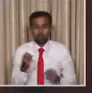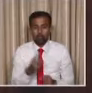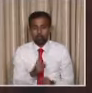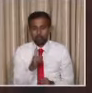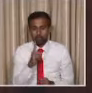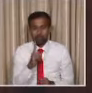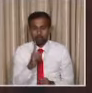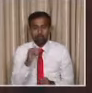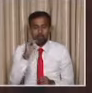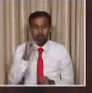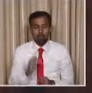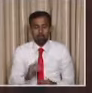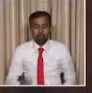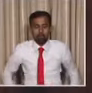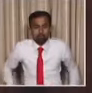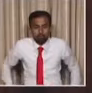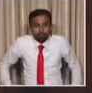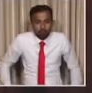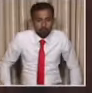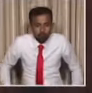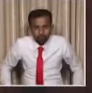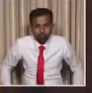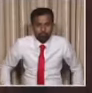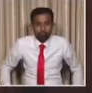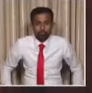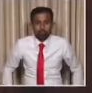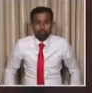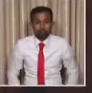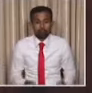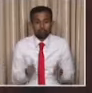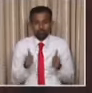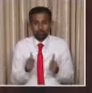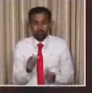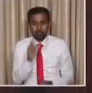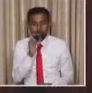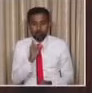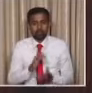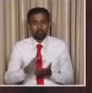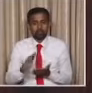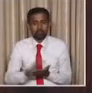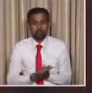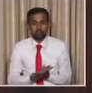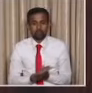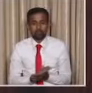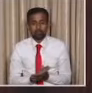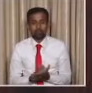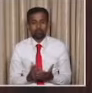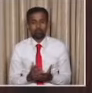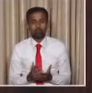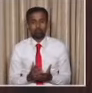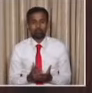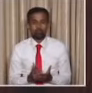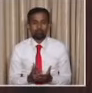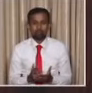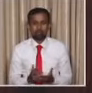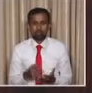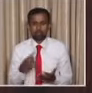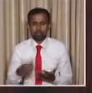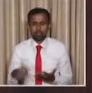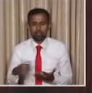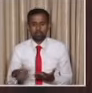ඉලක්කමකට ගේන්න දාපු හොඳ ආයවැය. මේකේ තියෙනවා බලපුවාම සහන මේකේ ගොඩාක් තියෙනවා මම මේවා එකින් එක